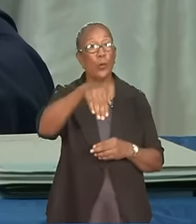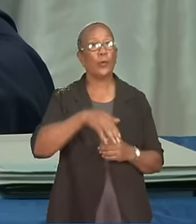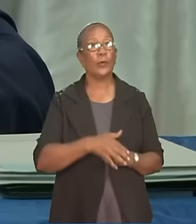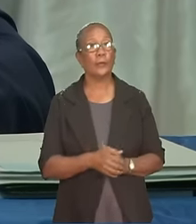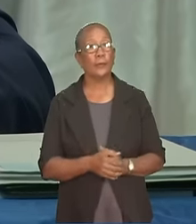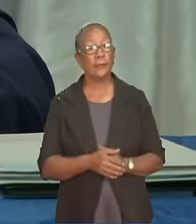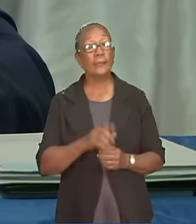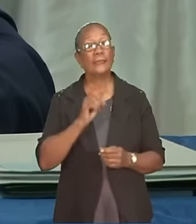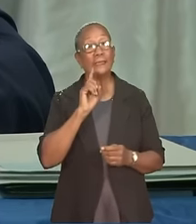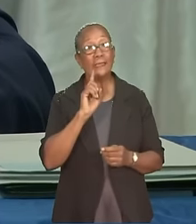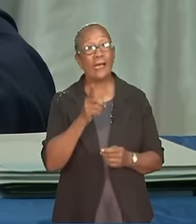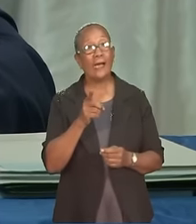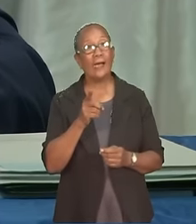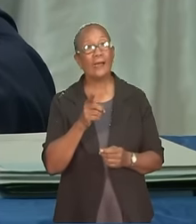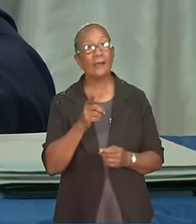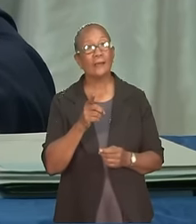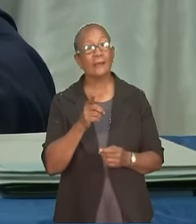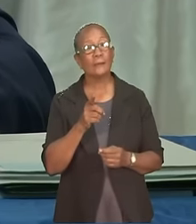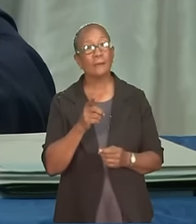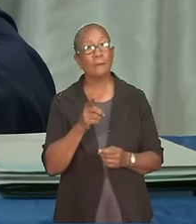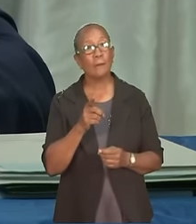Daar is er een